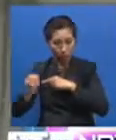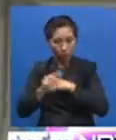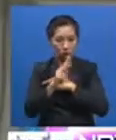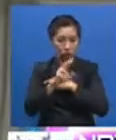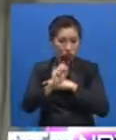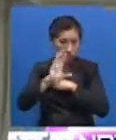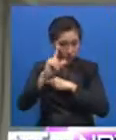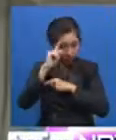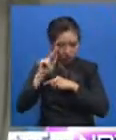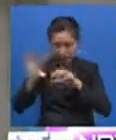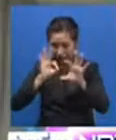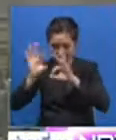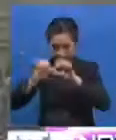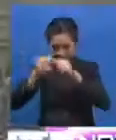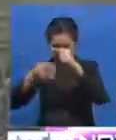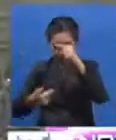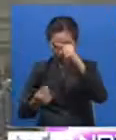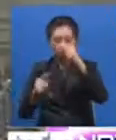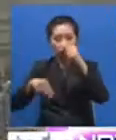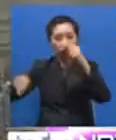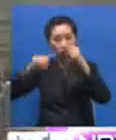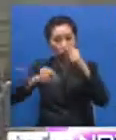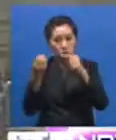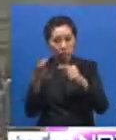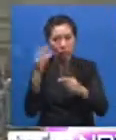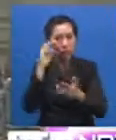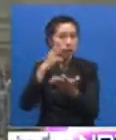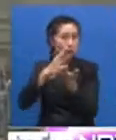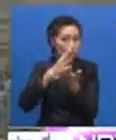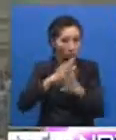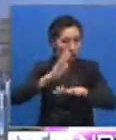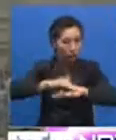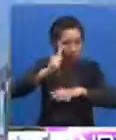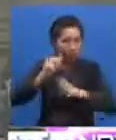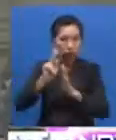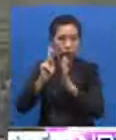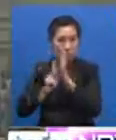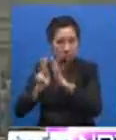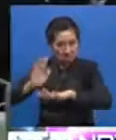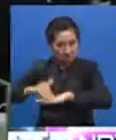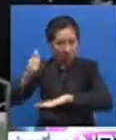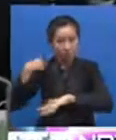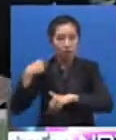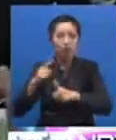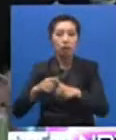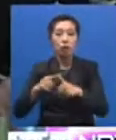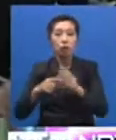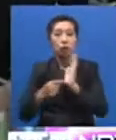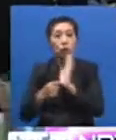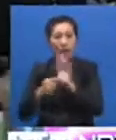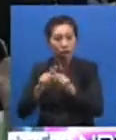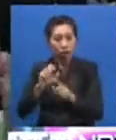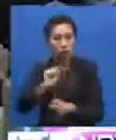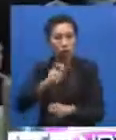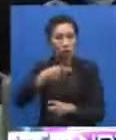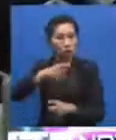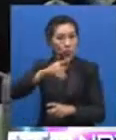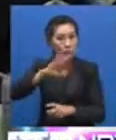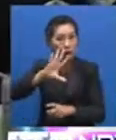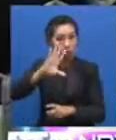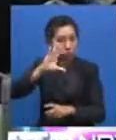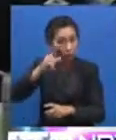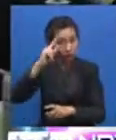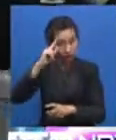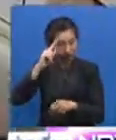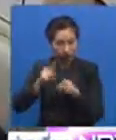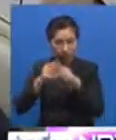ส่วนใหญ่จะเป็นนักวิชาการนักกฎหมายค่ะอาทินายบวรศักดิ์อุวันโนรองประธานสปช.จะเป็นประธานกรรมการย